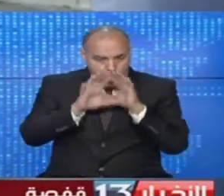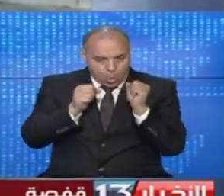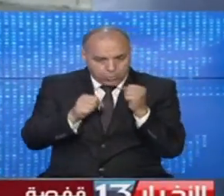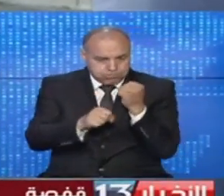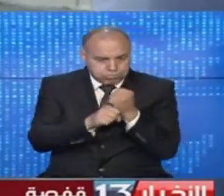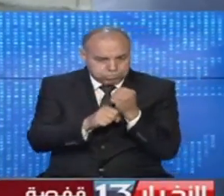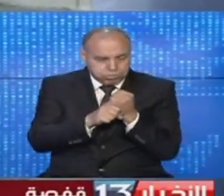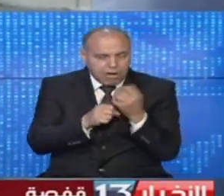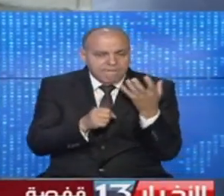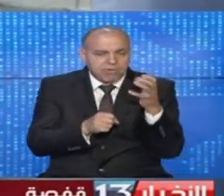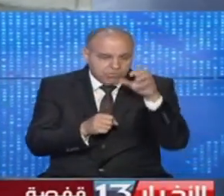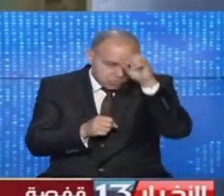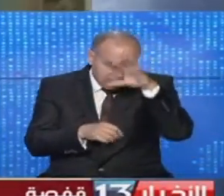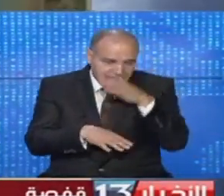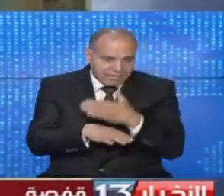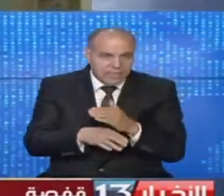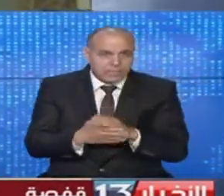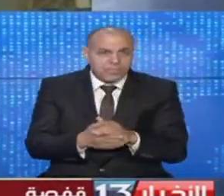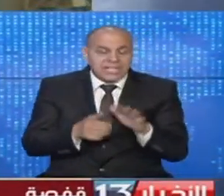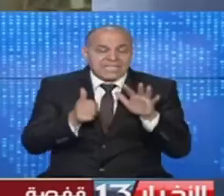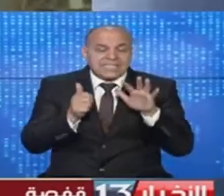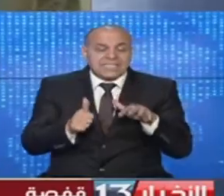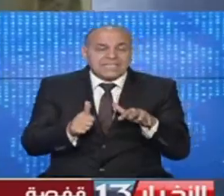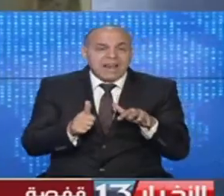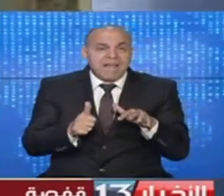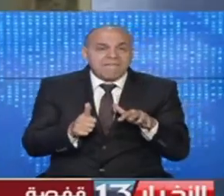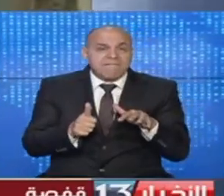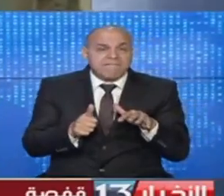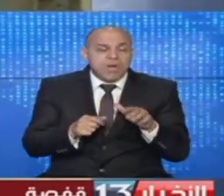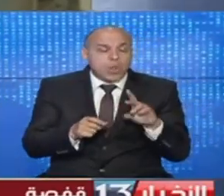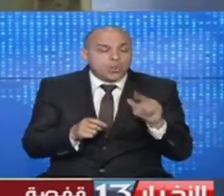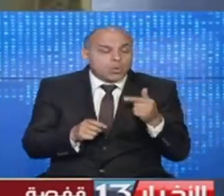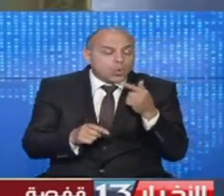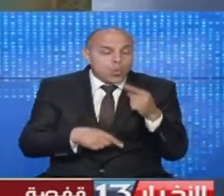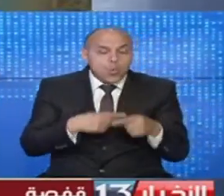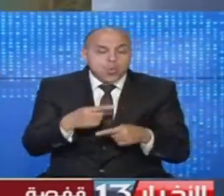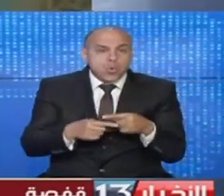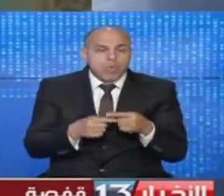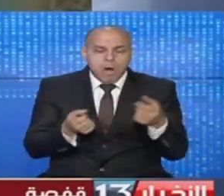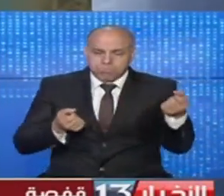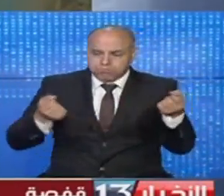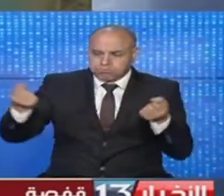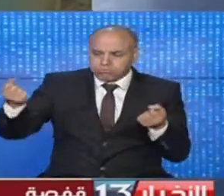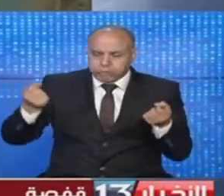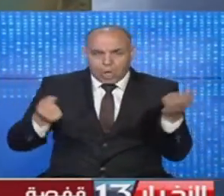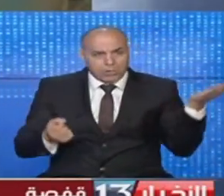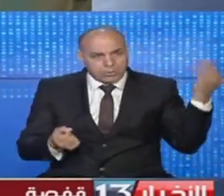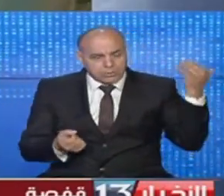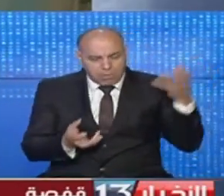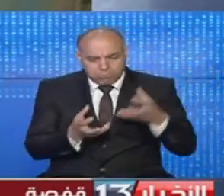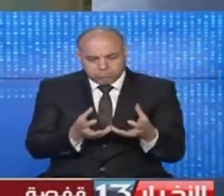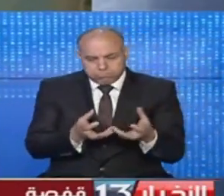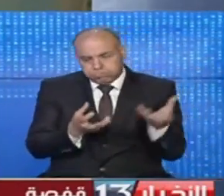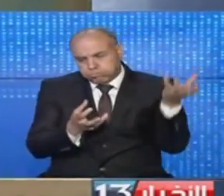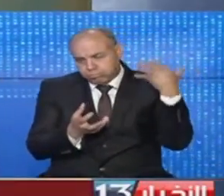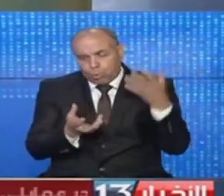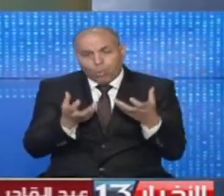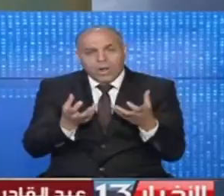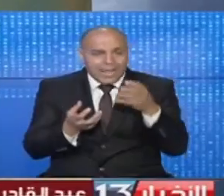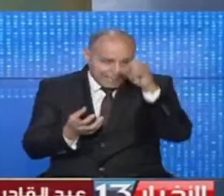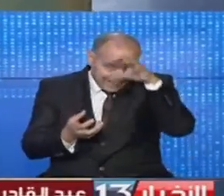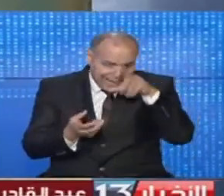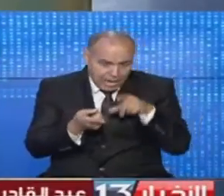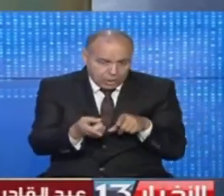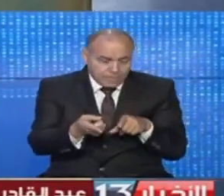إنتاج شركة فوسفات قفصة. 6000 طن يوميا بواسطة شاحنات نقل المواد المنجمية.